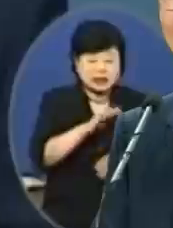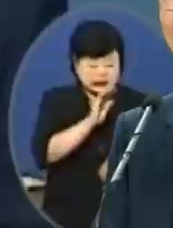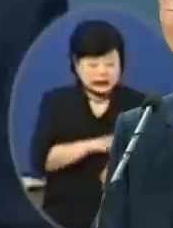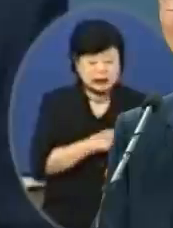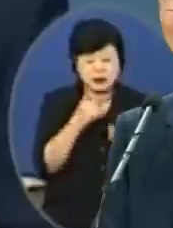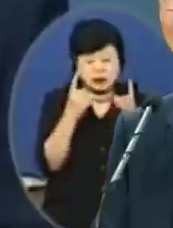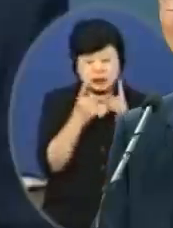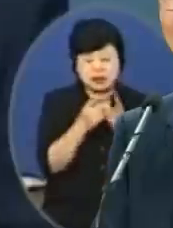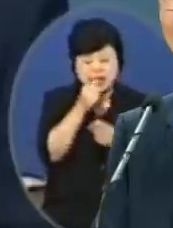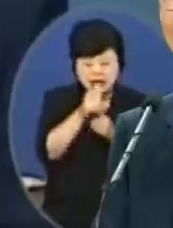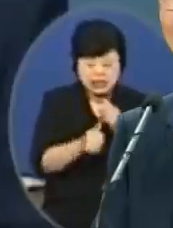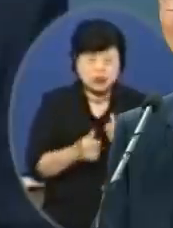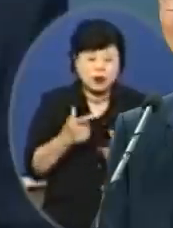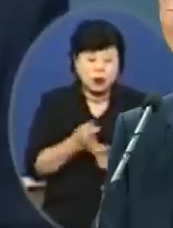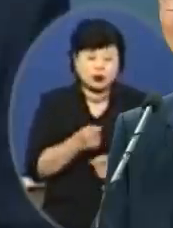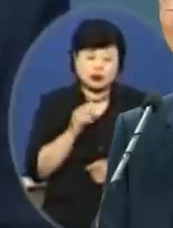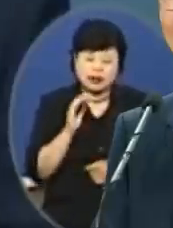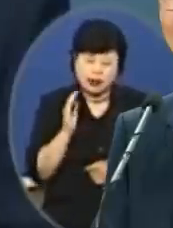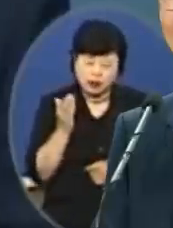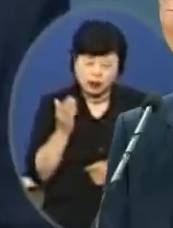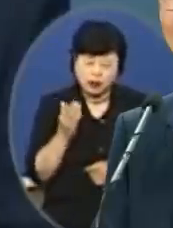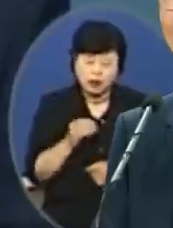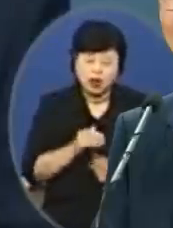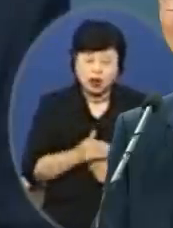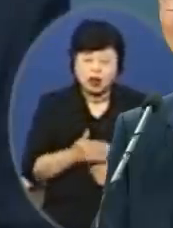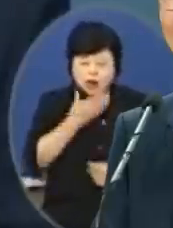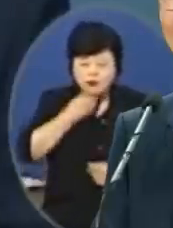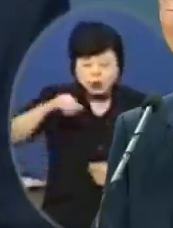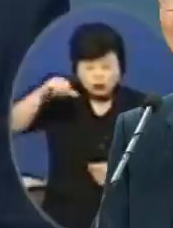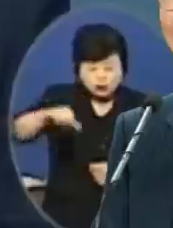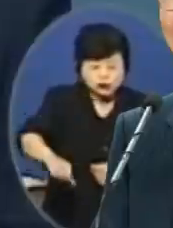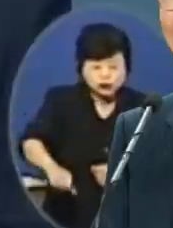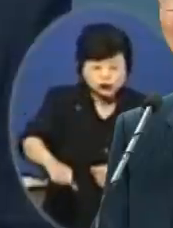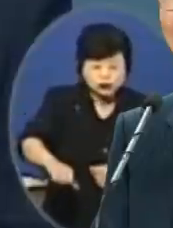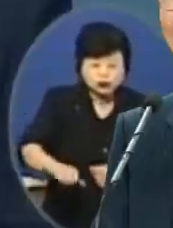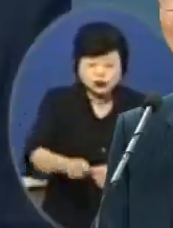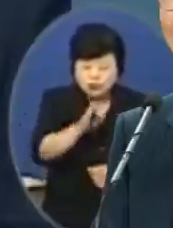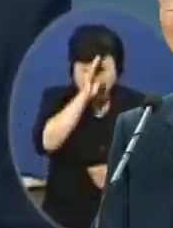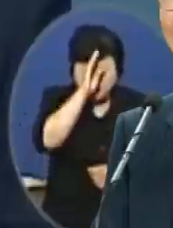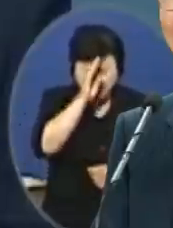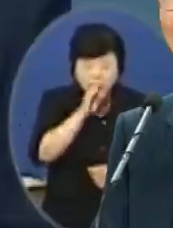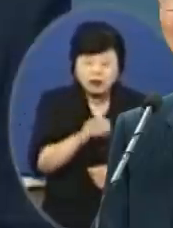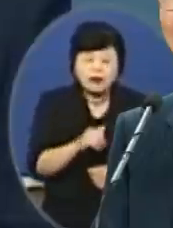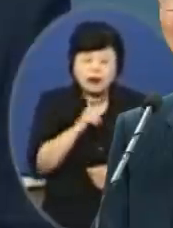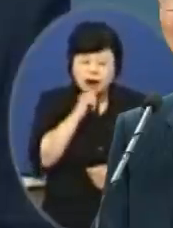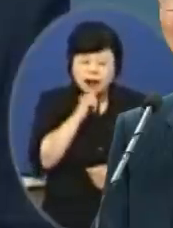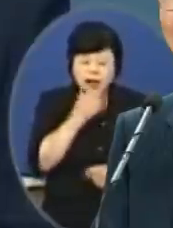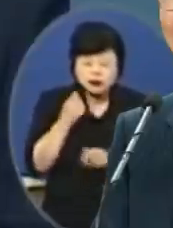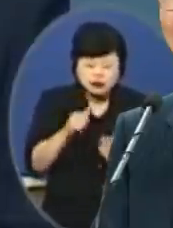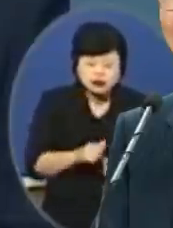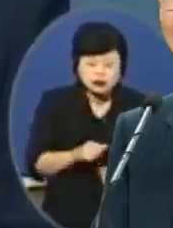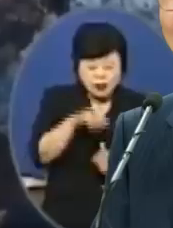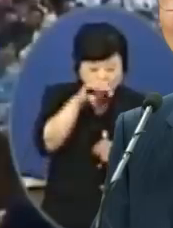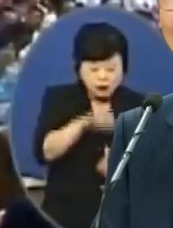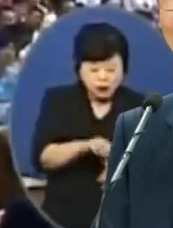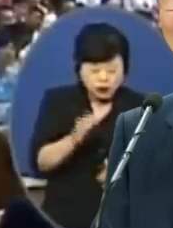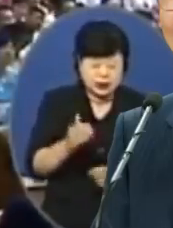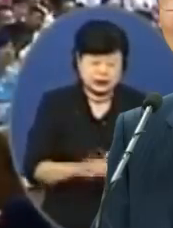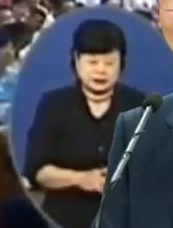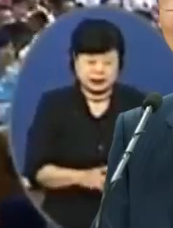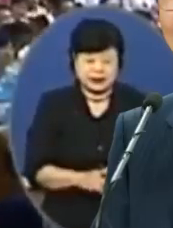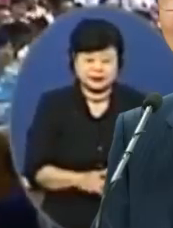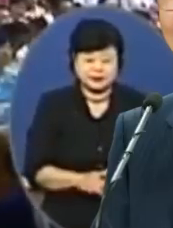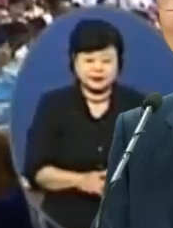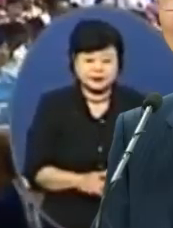잘못된 만남으로 하나님과 원수가 되고 저주와 병과 가난과 죽음 등의 포로가 되고 마는 것입니다. 창세기 3장